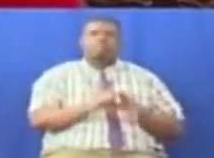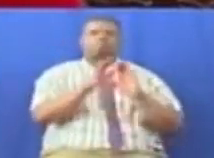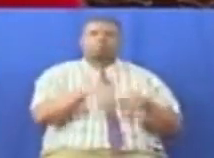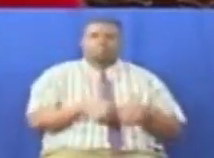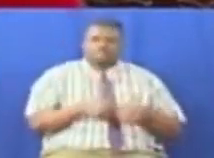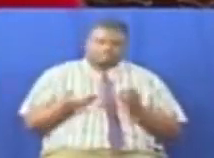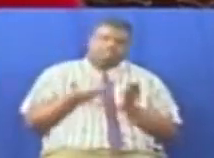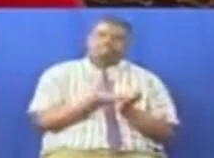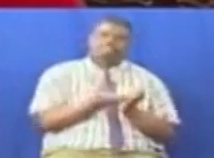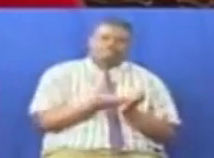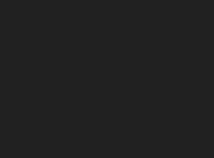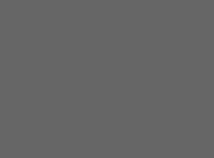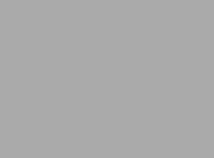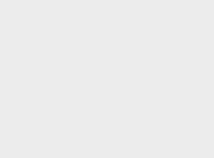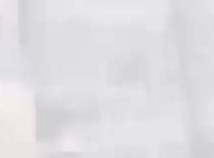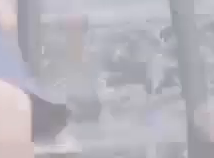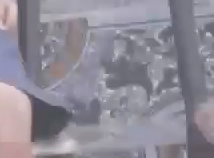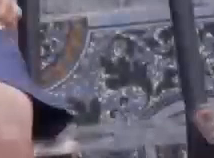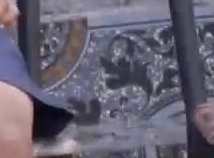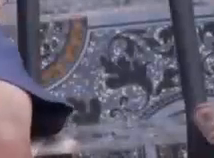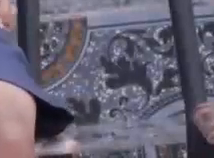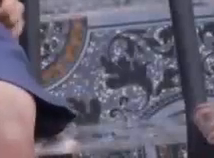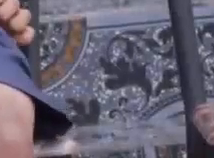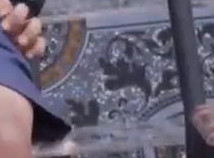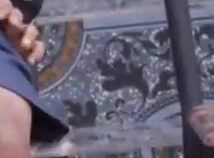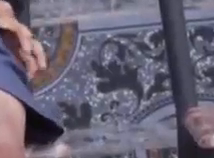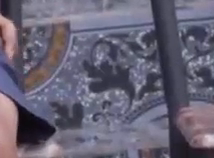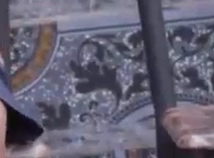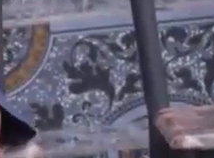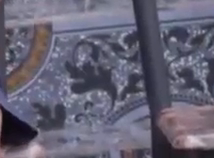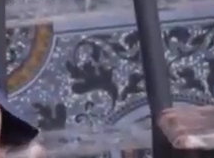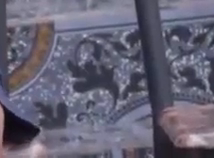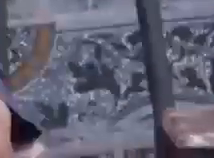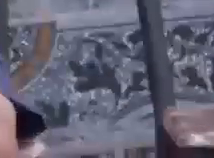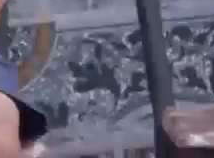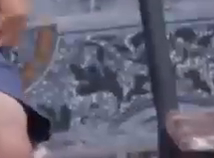Naomba kuwasilisha. Za kimichezo burudani,